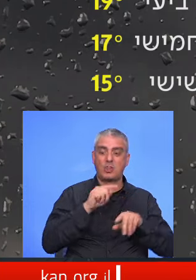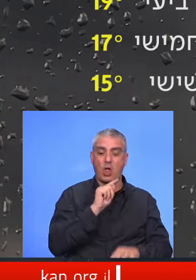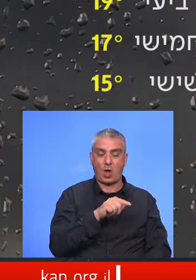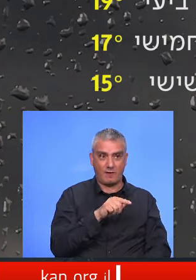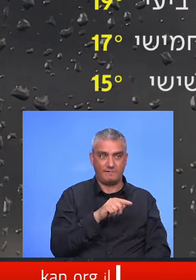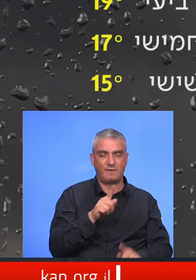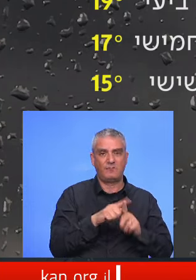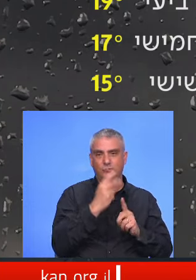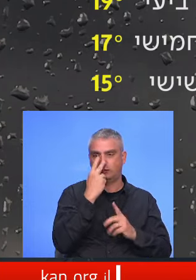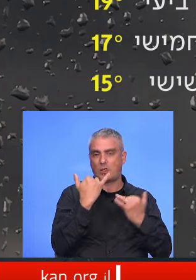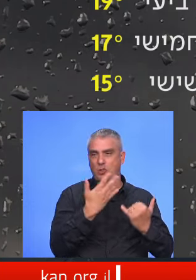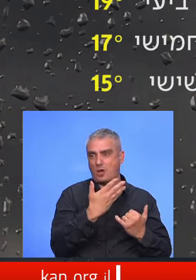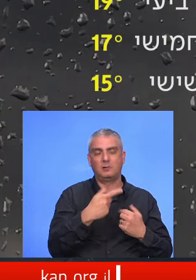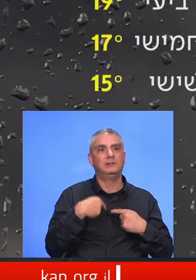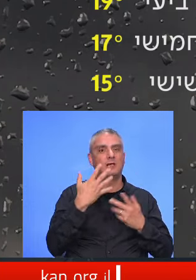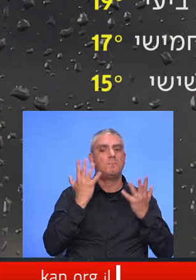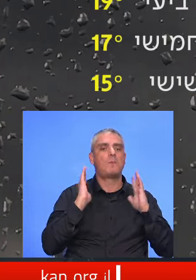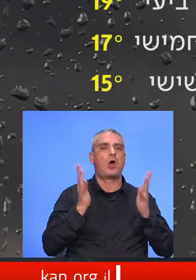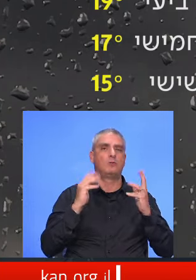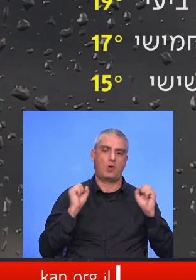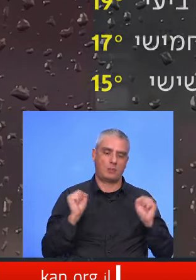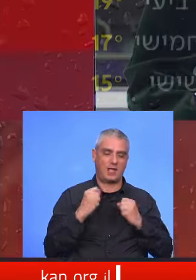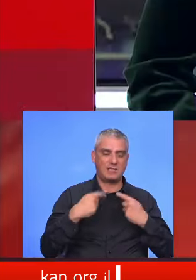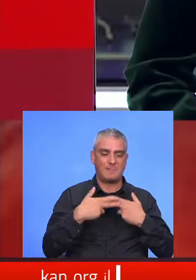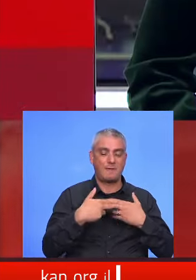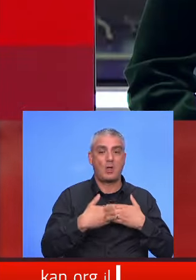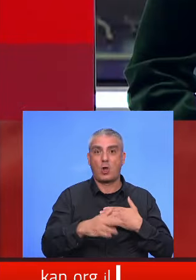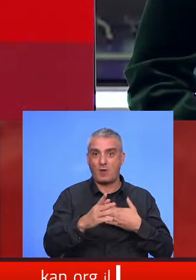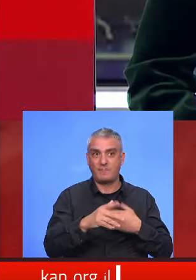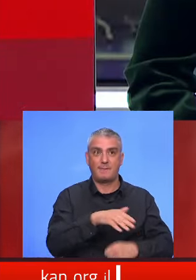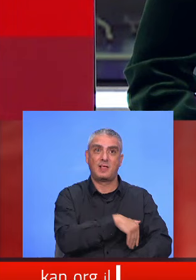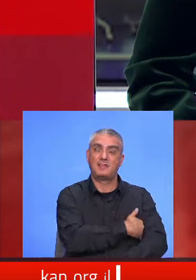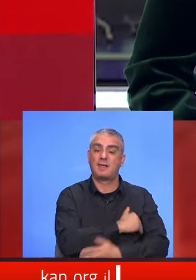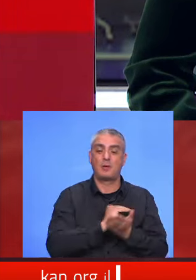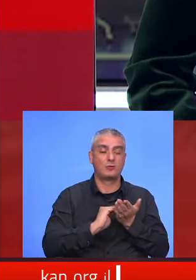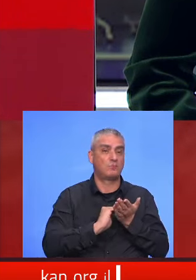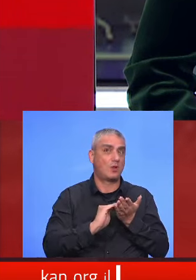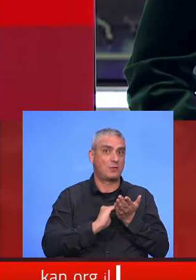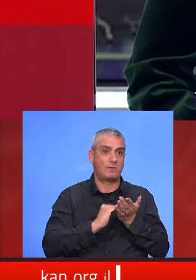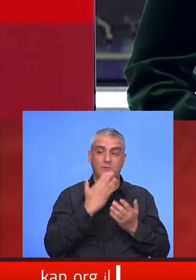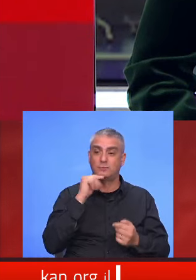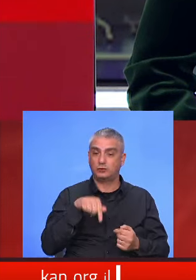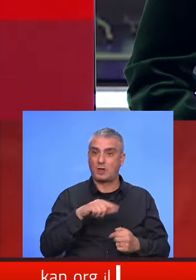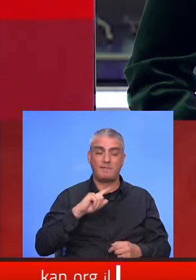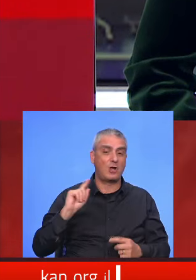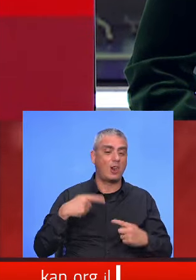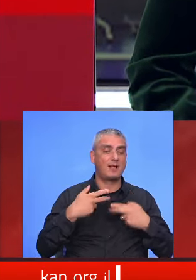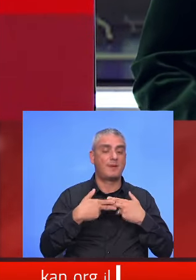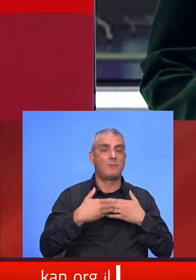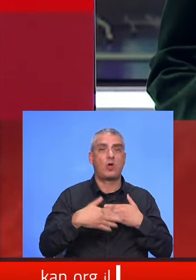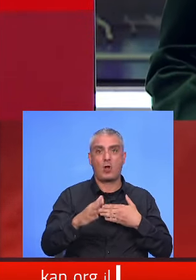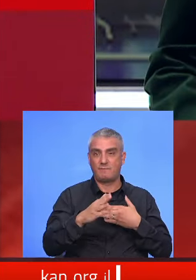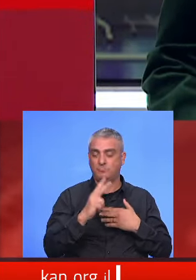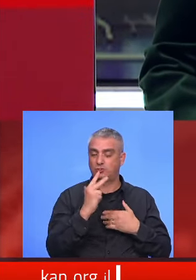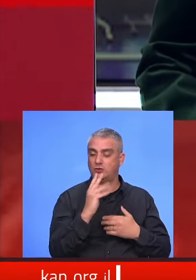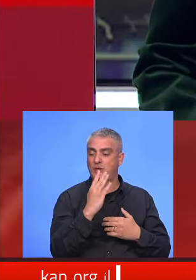וכמו שאת רואה מיכל, הולך להיות מאוד מאוד קר בימים הקרובים. טמפרטורות המינימום אגב בירושלים בכל הימים הקרובים, ככה שלישי